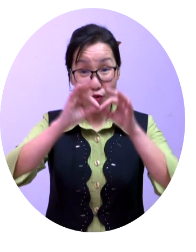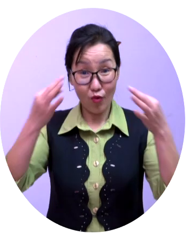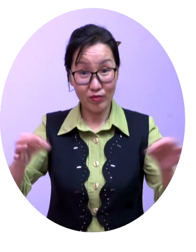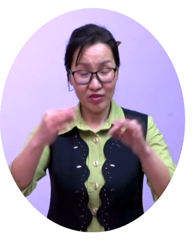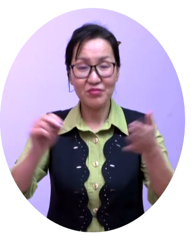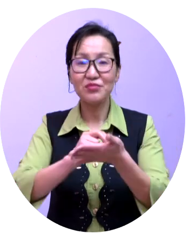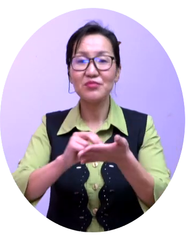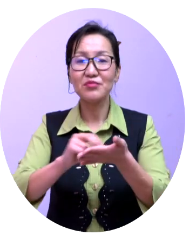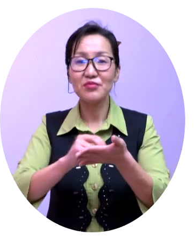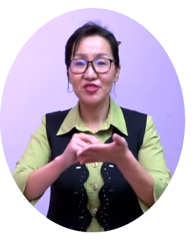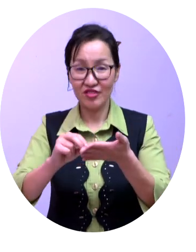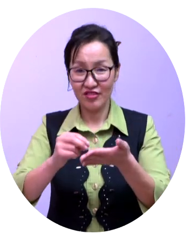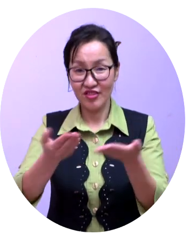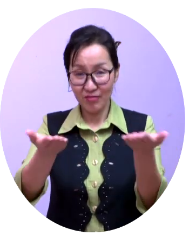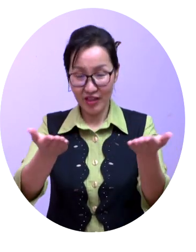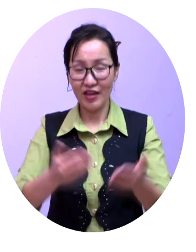тэмдэглээрэй.